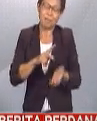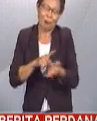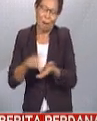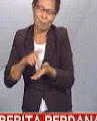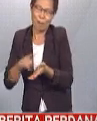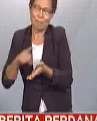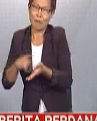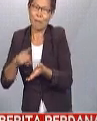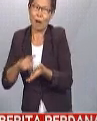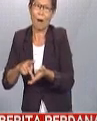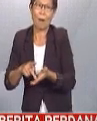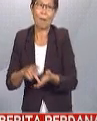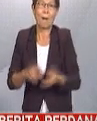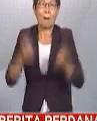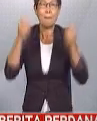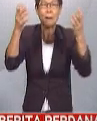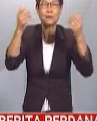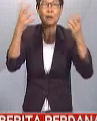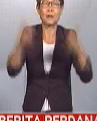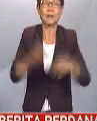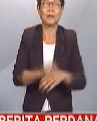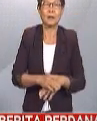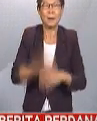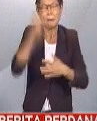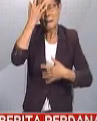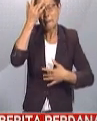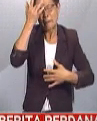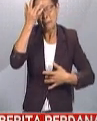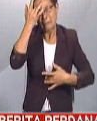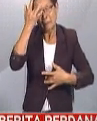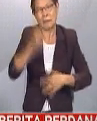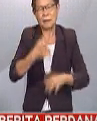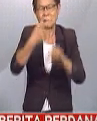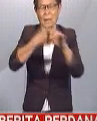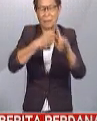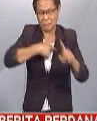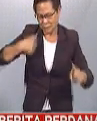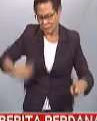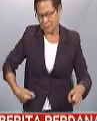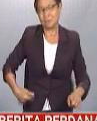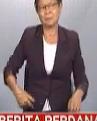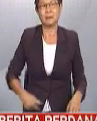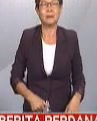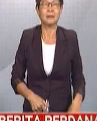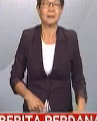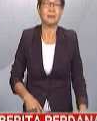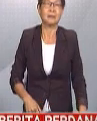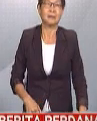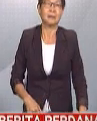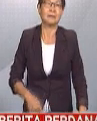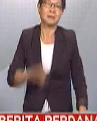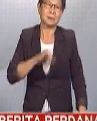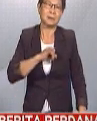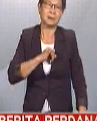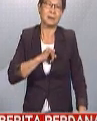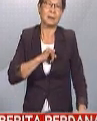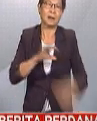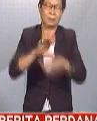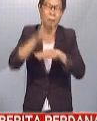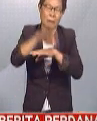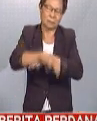je. Banyakkan penyakit-penyakit yang daripada negeri China. Jadi di situlah saya